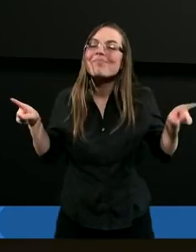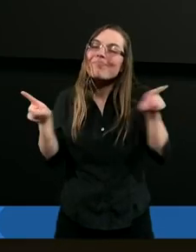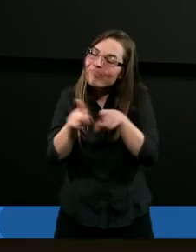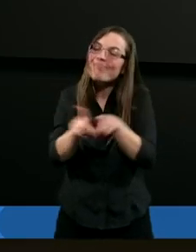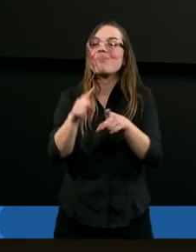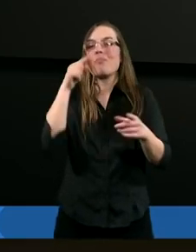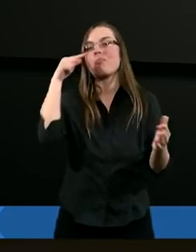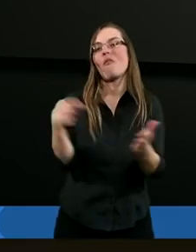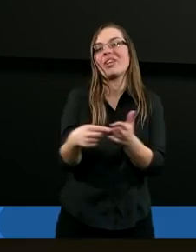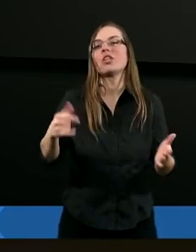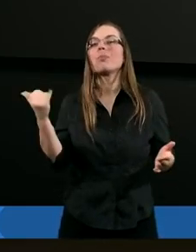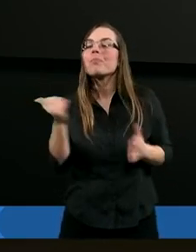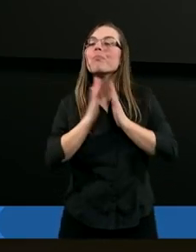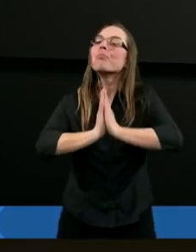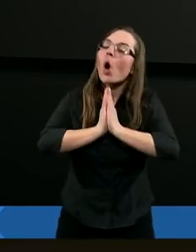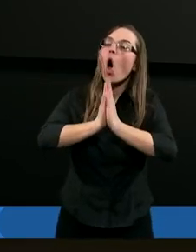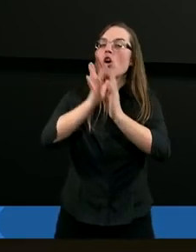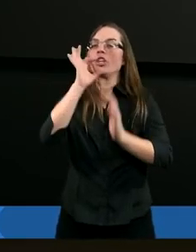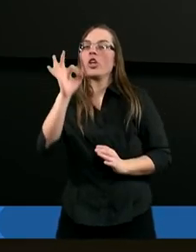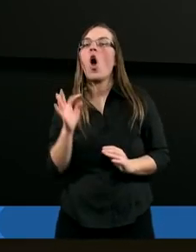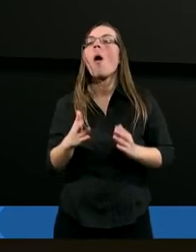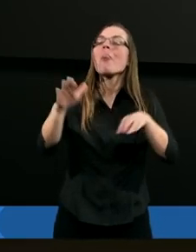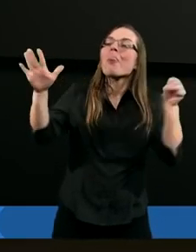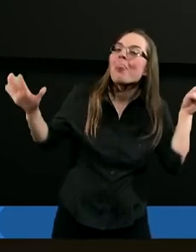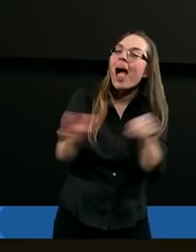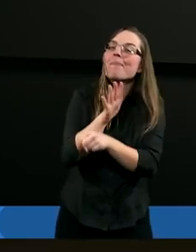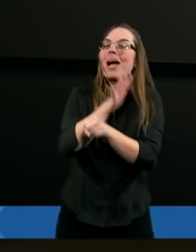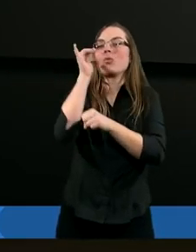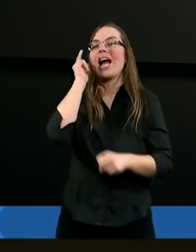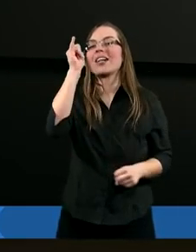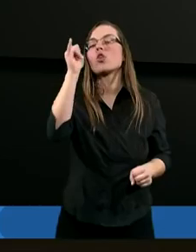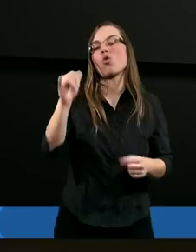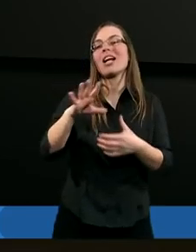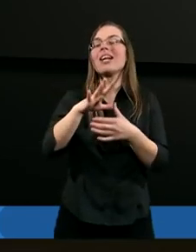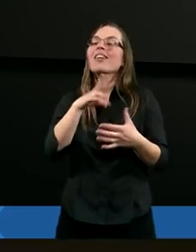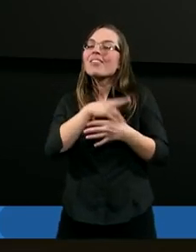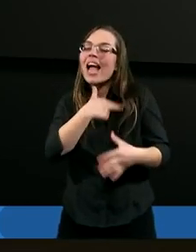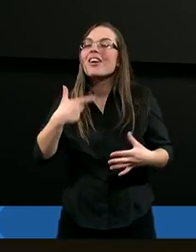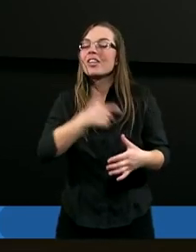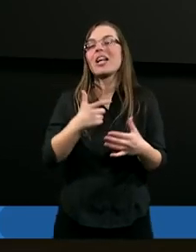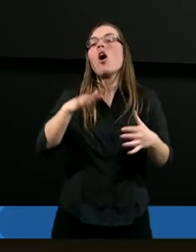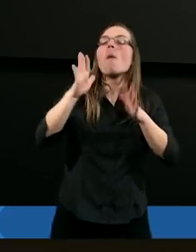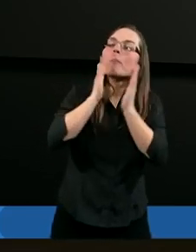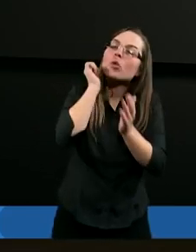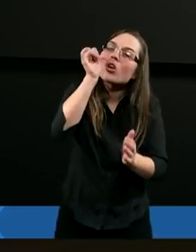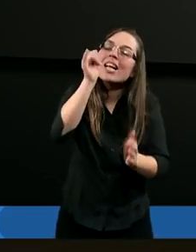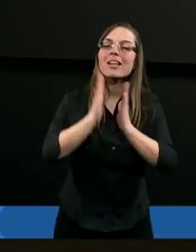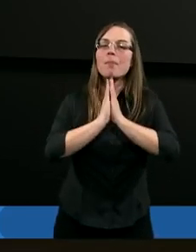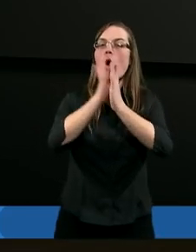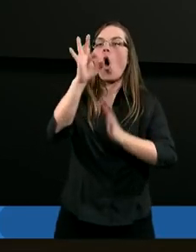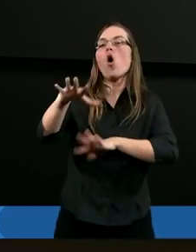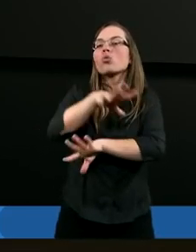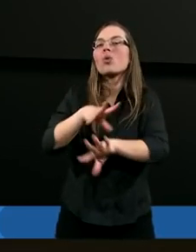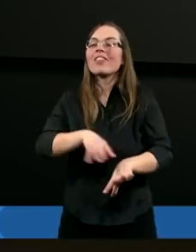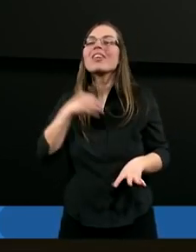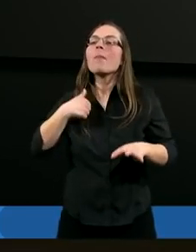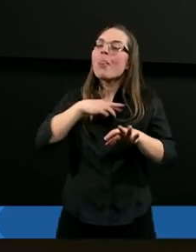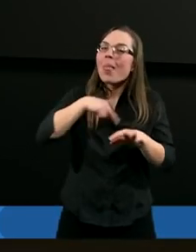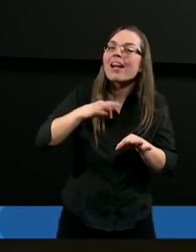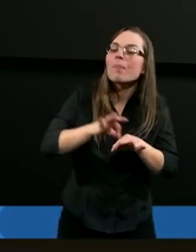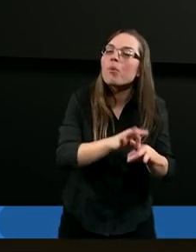powinniśmy prosić o to napełnianie codziennie. Codziennie prosić o Ducha Świętego, żeby nas